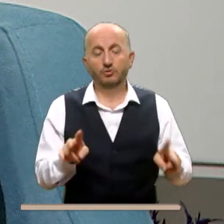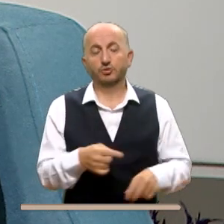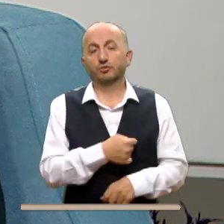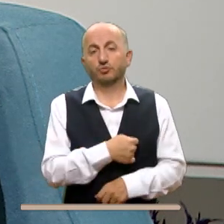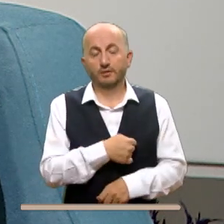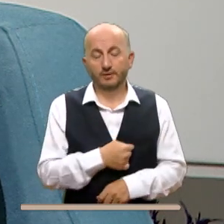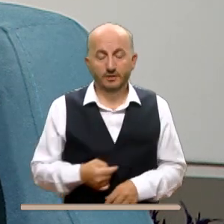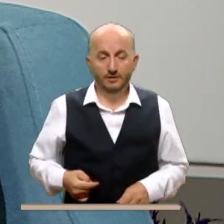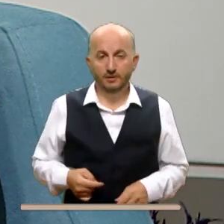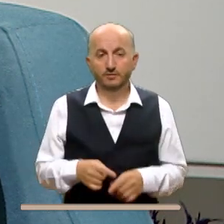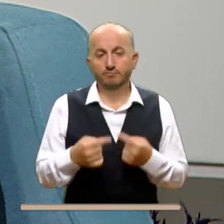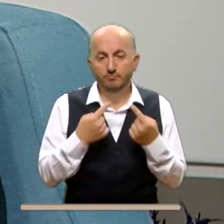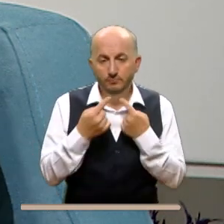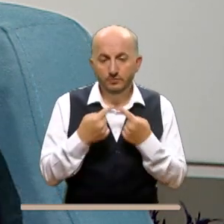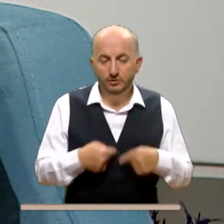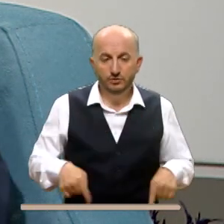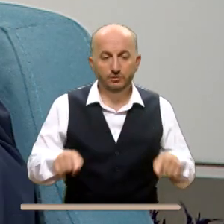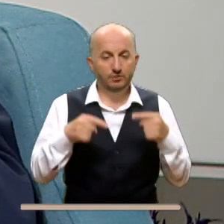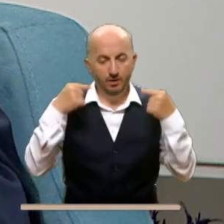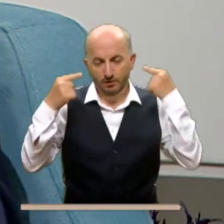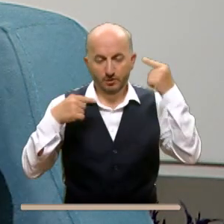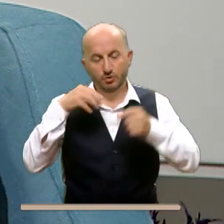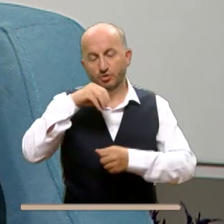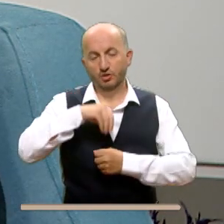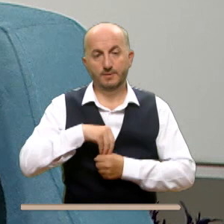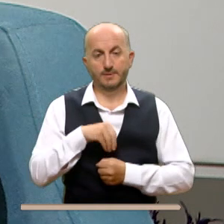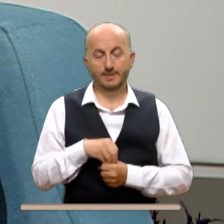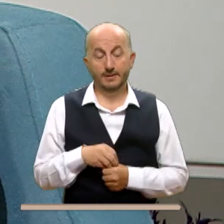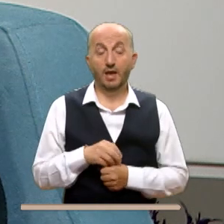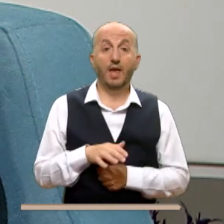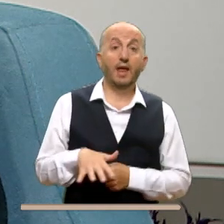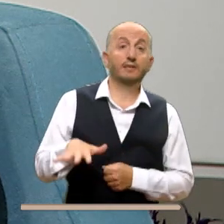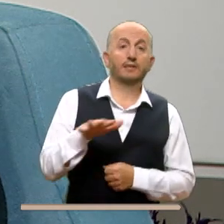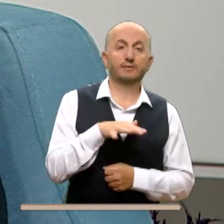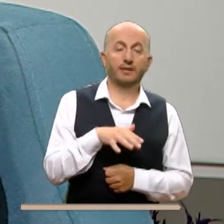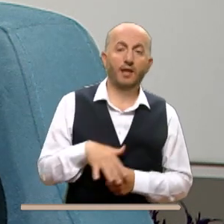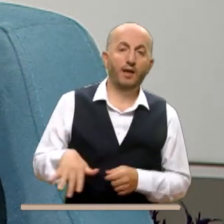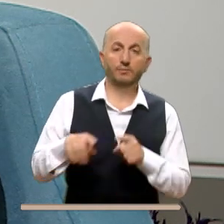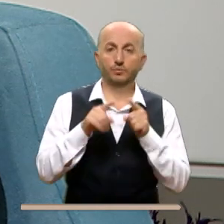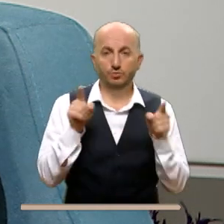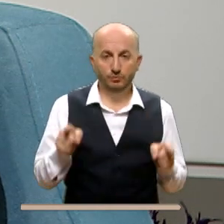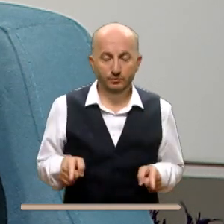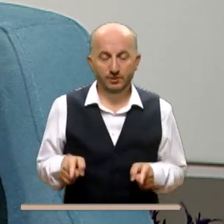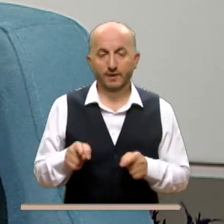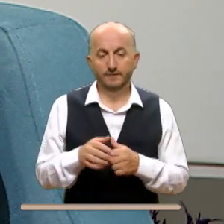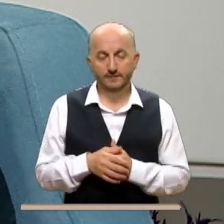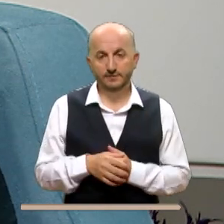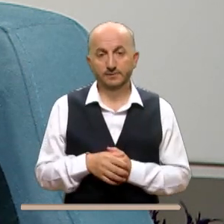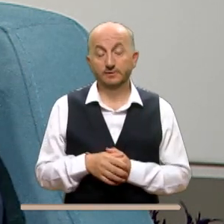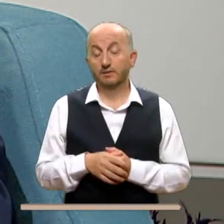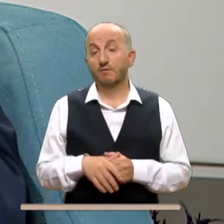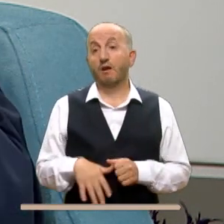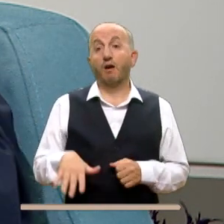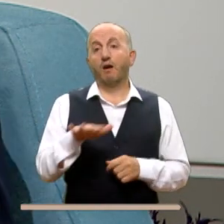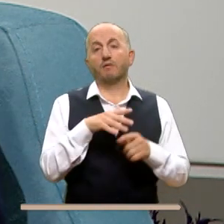bir istişare anlayışı içerisindeyiz. Herkesten, her bir kurumdan, her